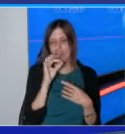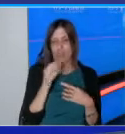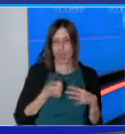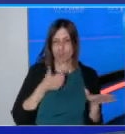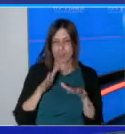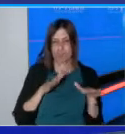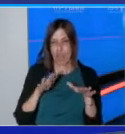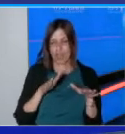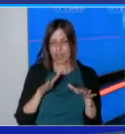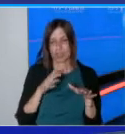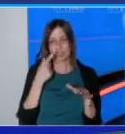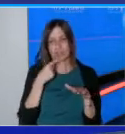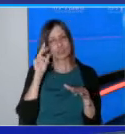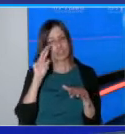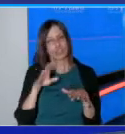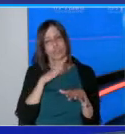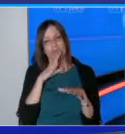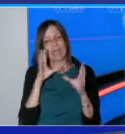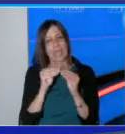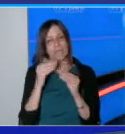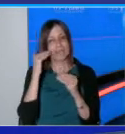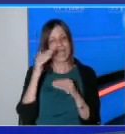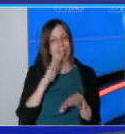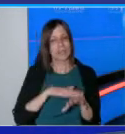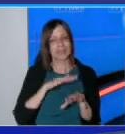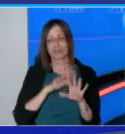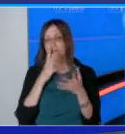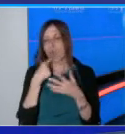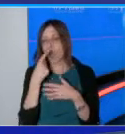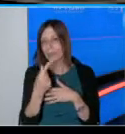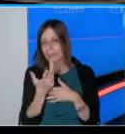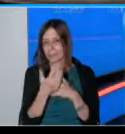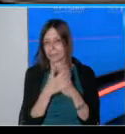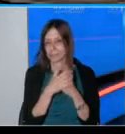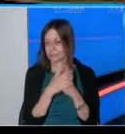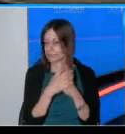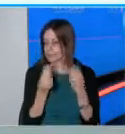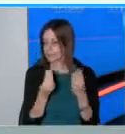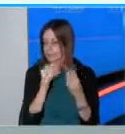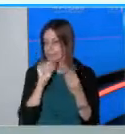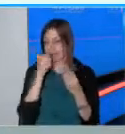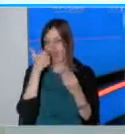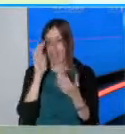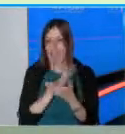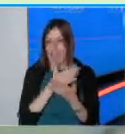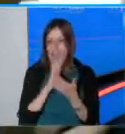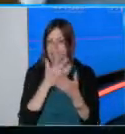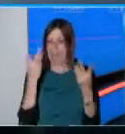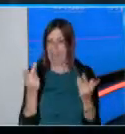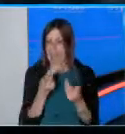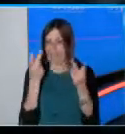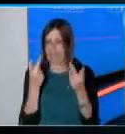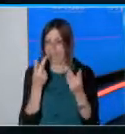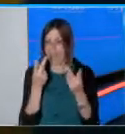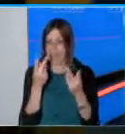שיש בעיה עם הדרג המקצועי? מה הם אומרים? אז קודם כל ההחלטה להקל